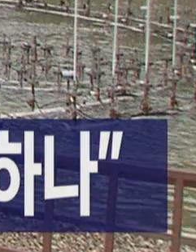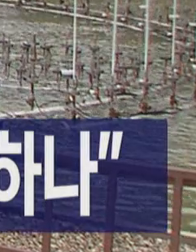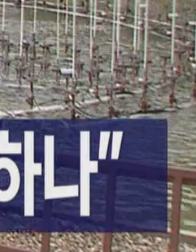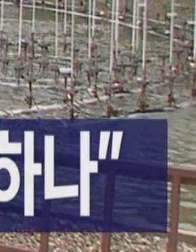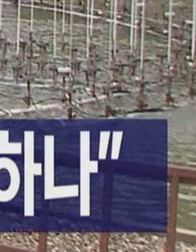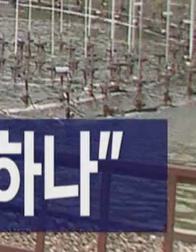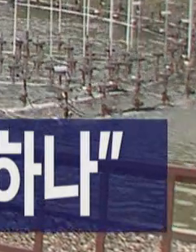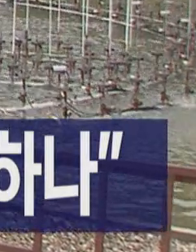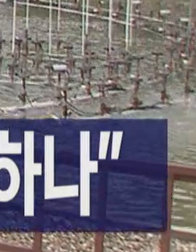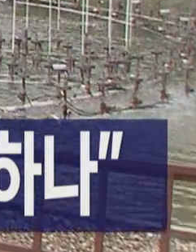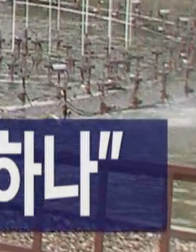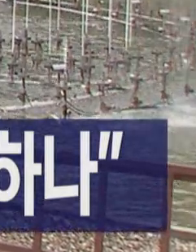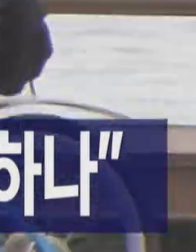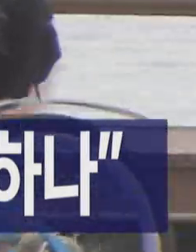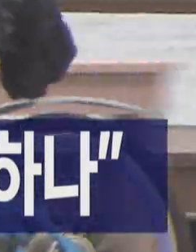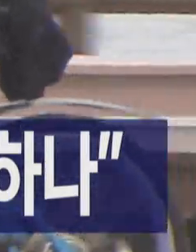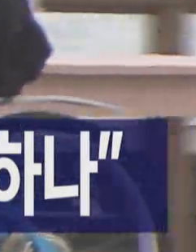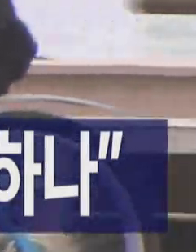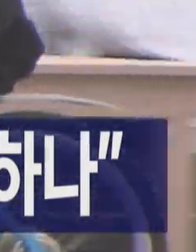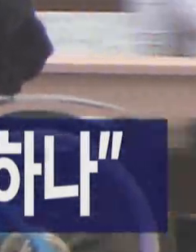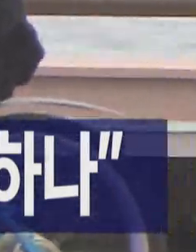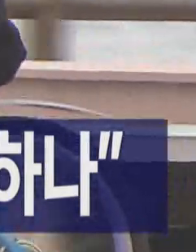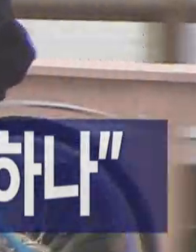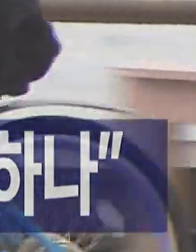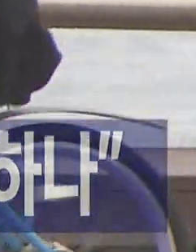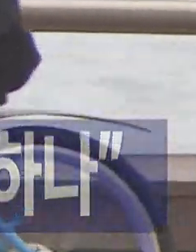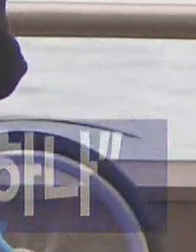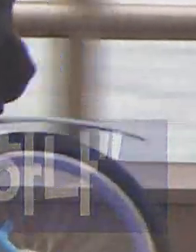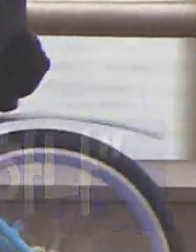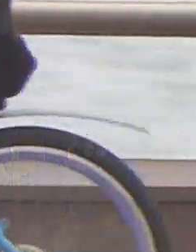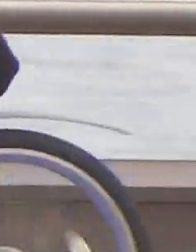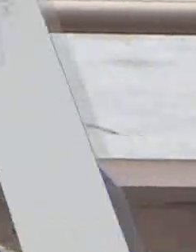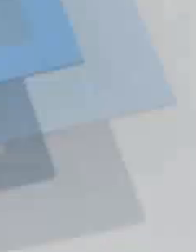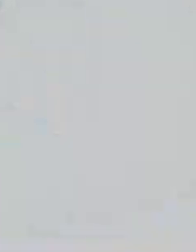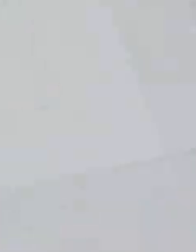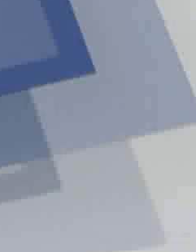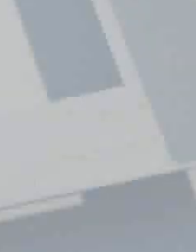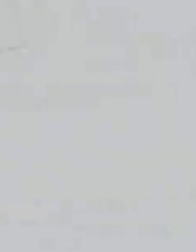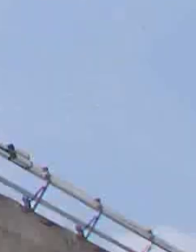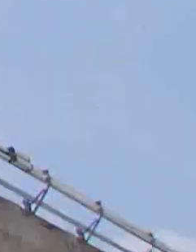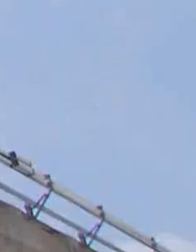가운데 관광객을 막을 수도 반길 수도 없는 상황입니다.